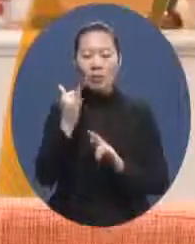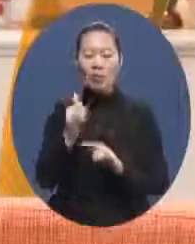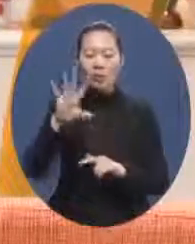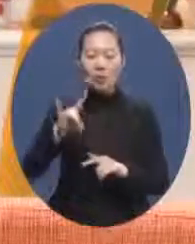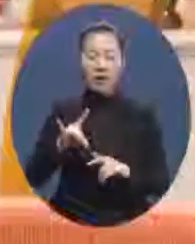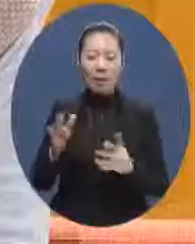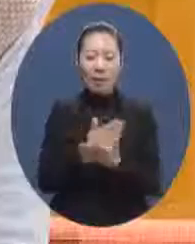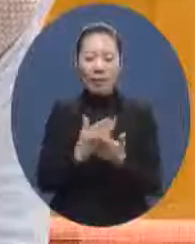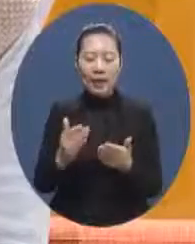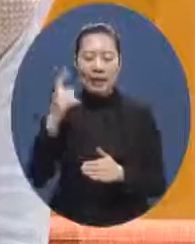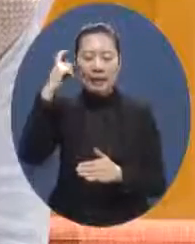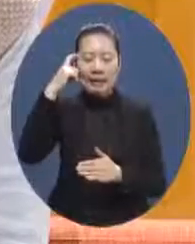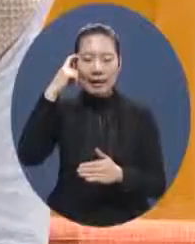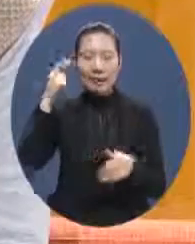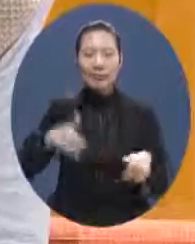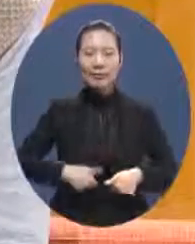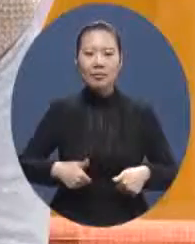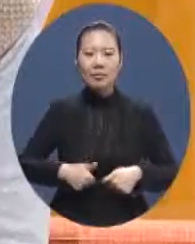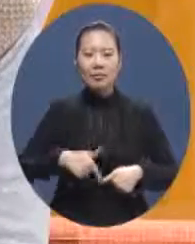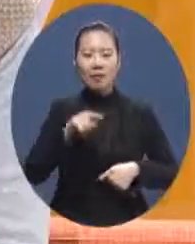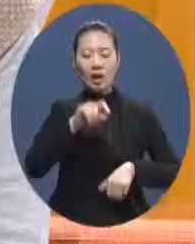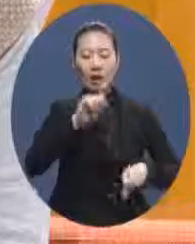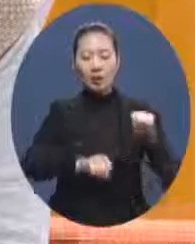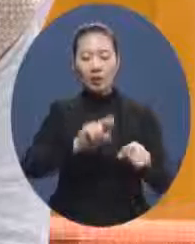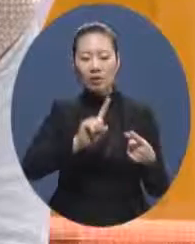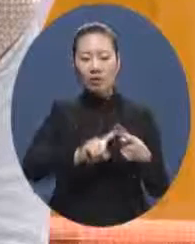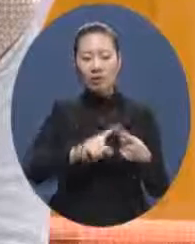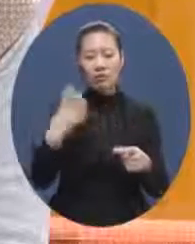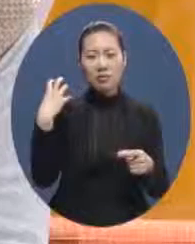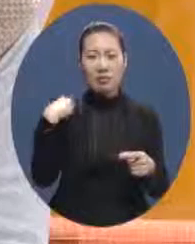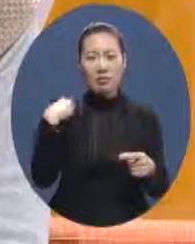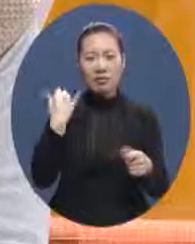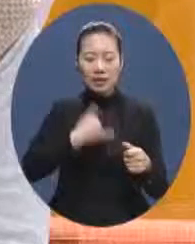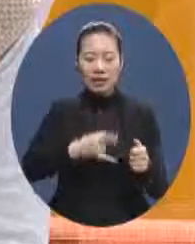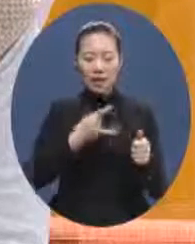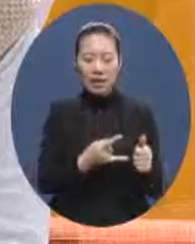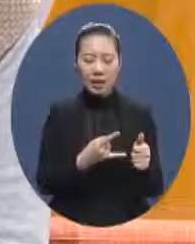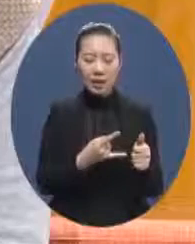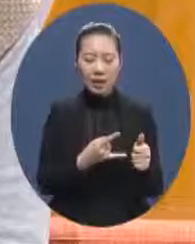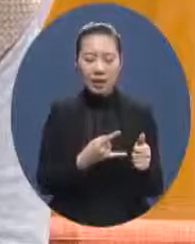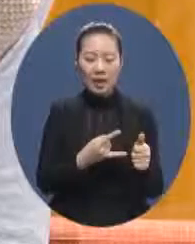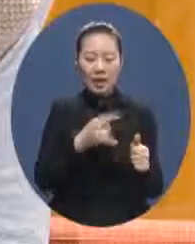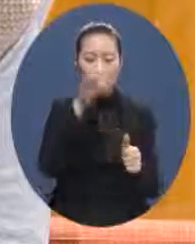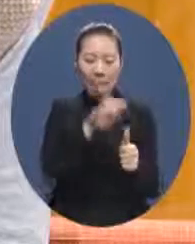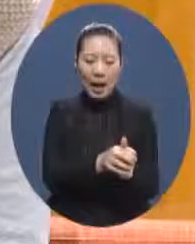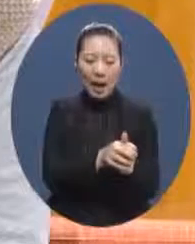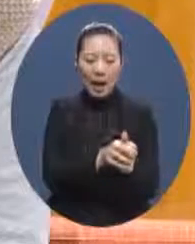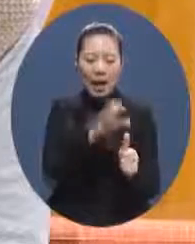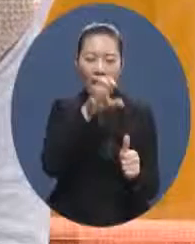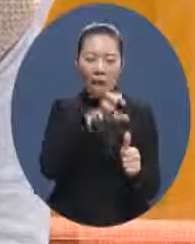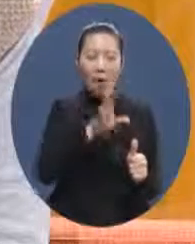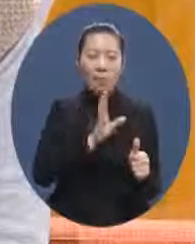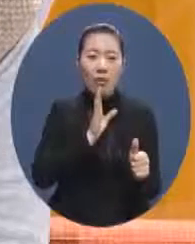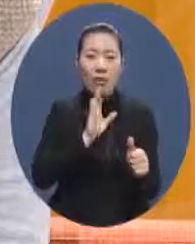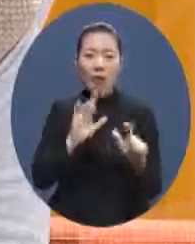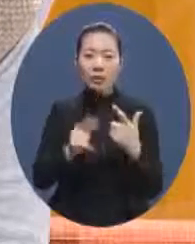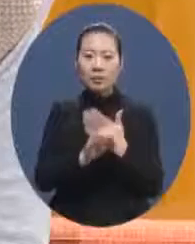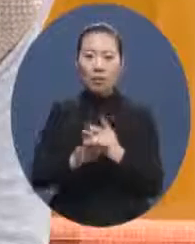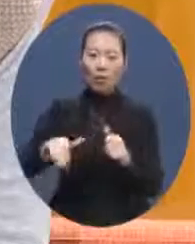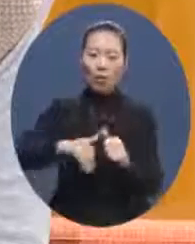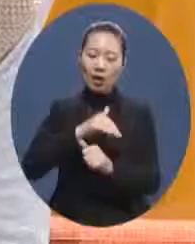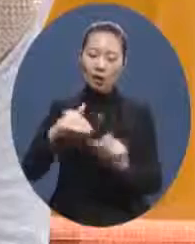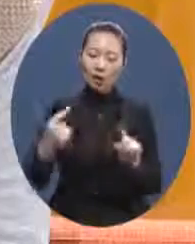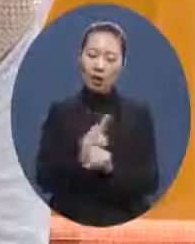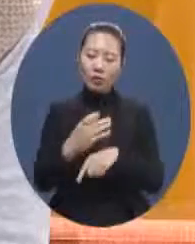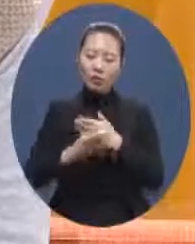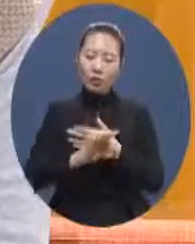돼요. 이 행동에 대한 책임을 아이에게만 물어야만 하는 것인가? 아니면 환경을 바꿔주면